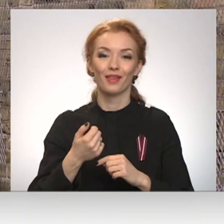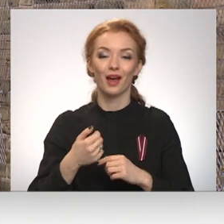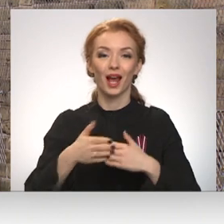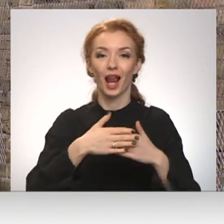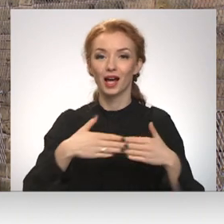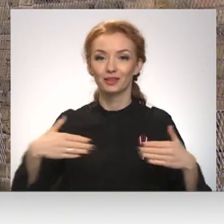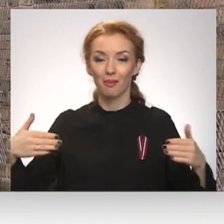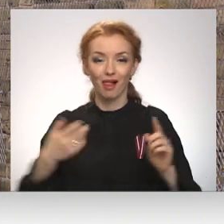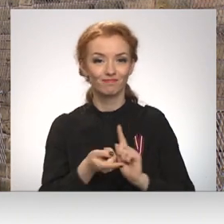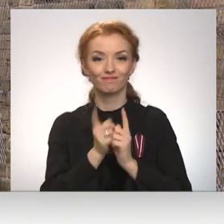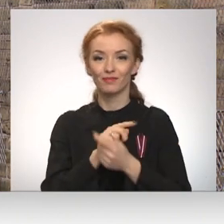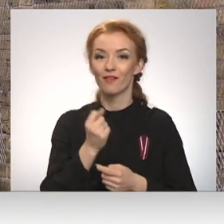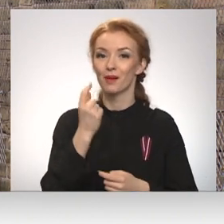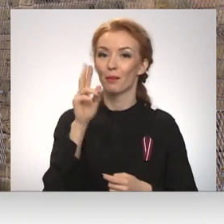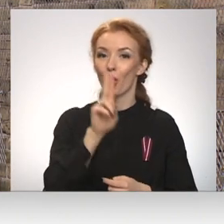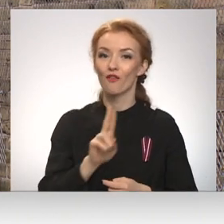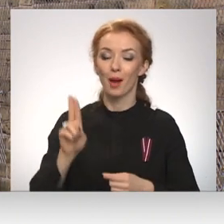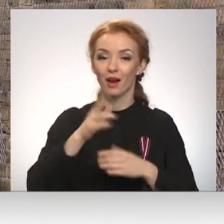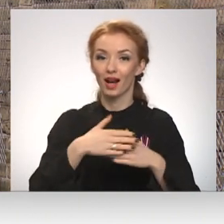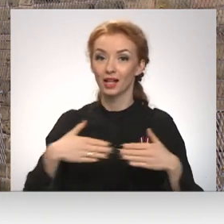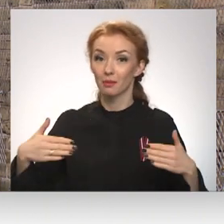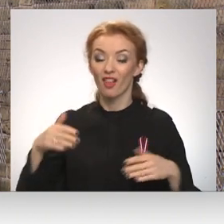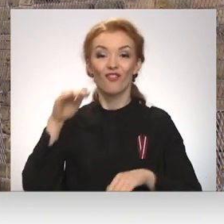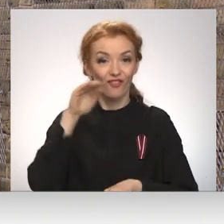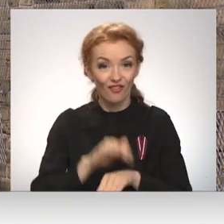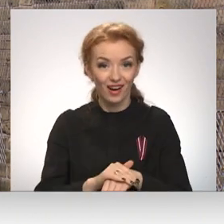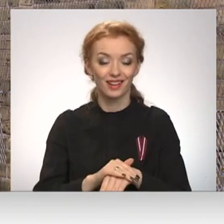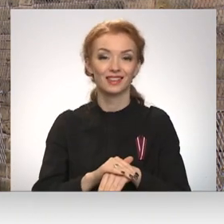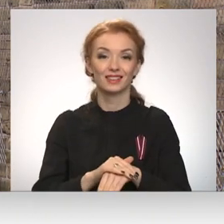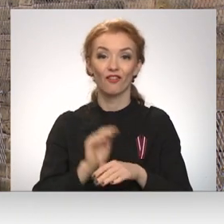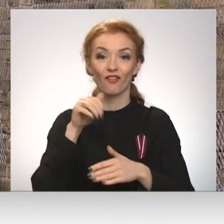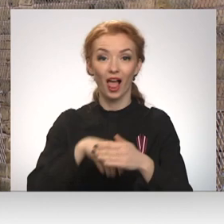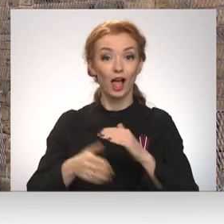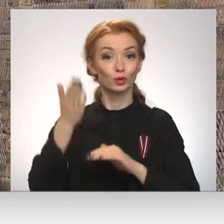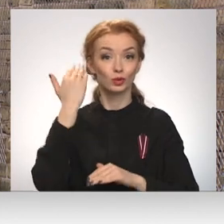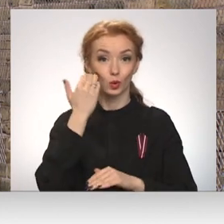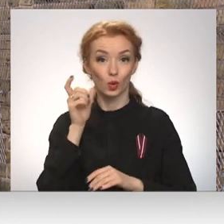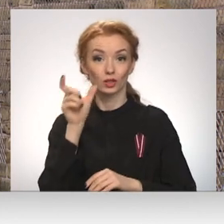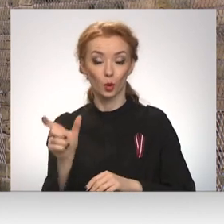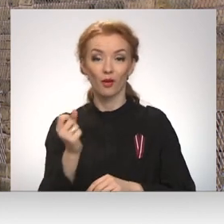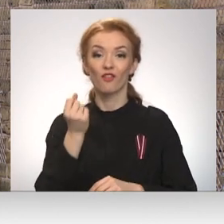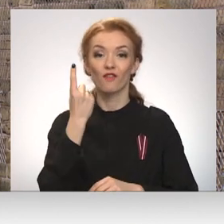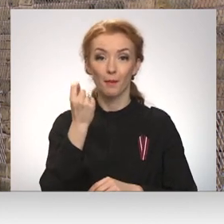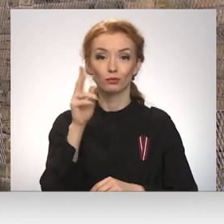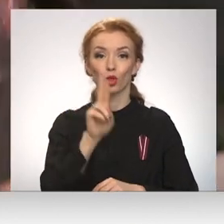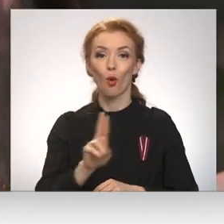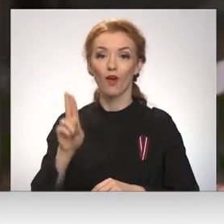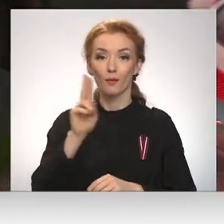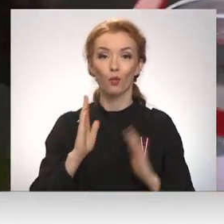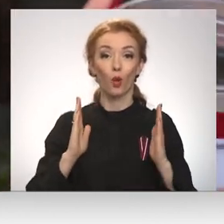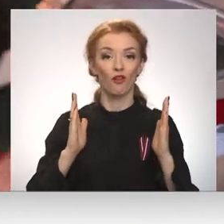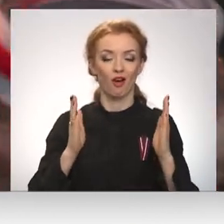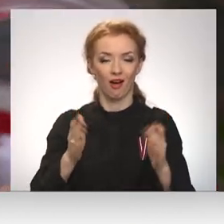krasmalu tika pārdēvēta par 11. novembra krasmalu, kaut gan patiesībā tas vēsturiskais nosaukums būtu 11. novembra bulvārs.